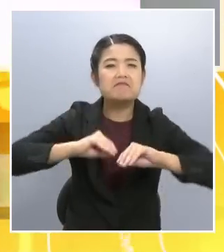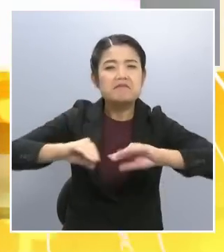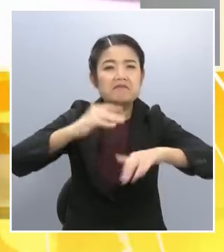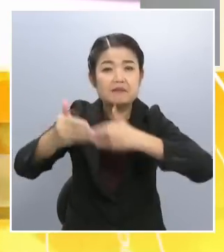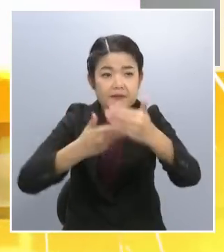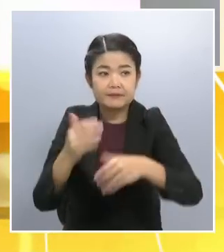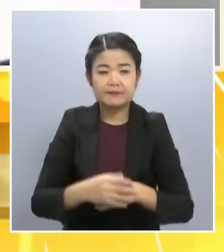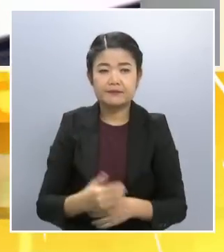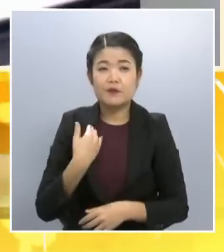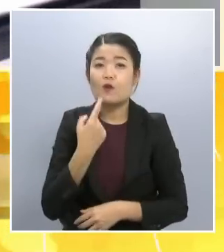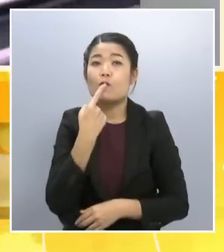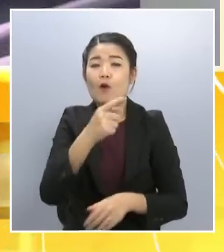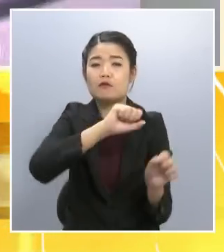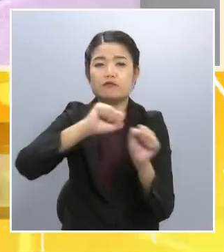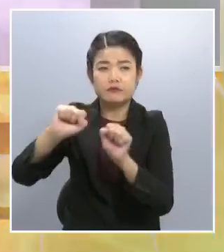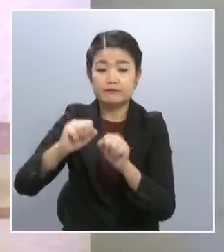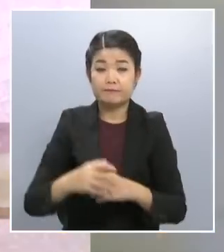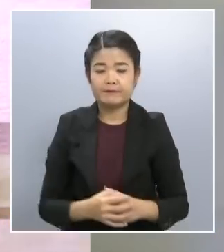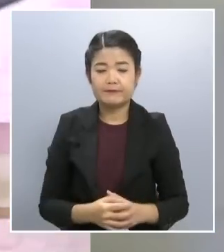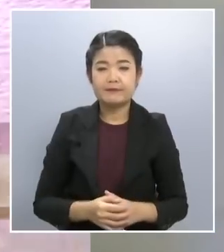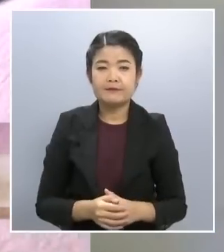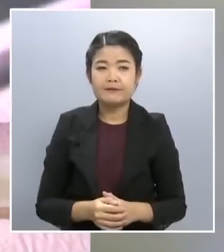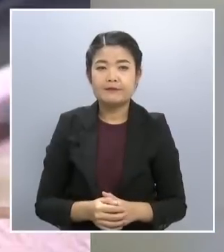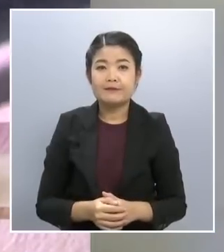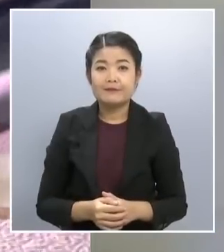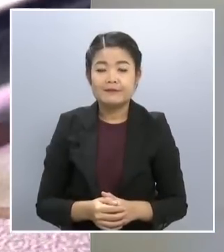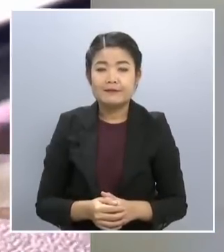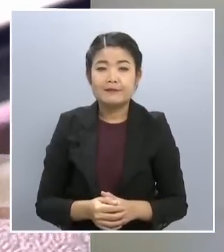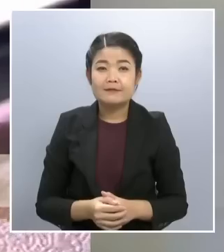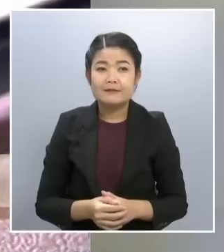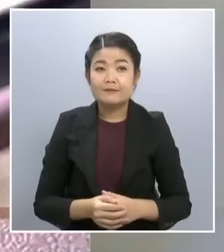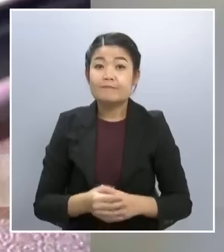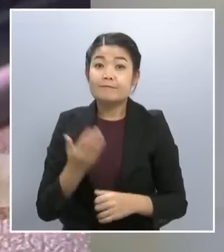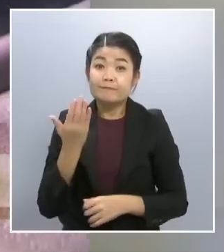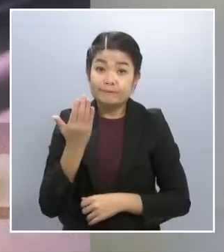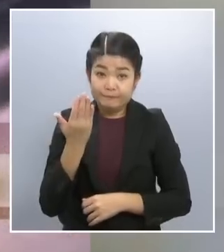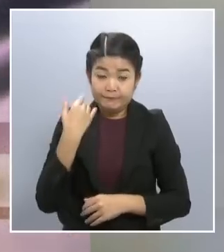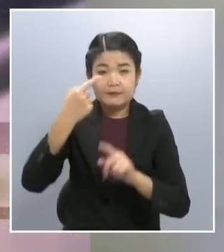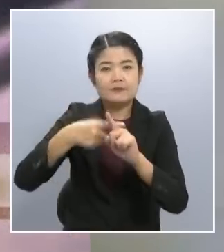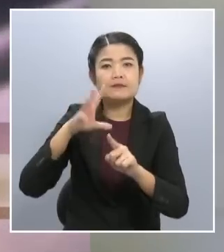ร้องเรียนท่านผู้ชมฮะล่าสุดได้ทราบว่าเมื่อ 16มิถุนายน